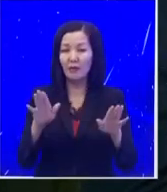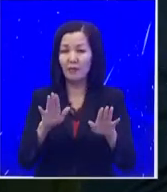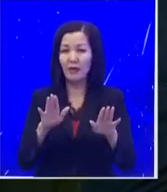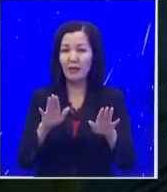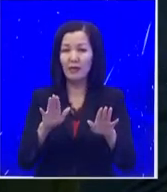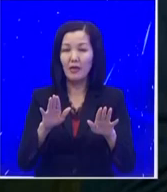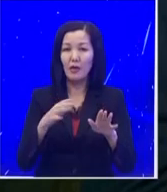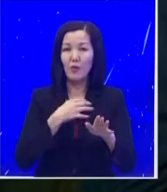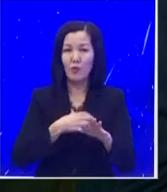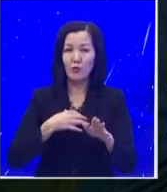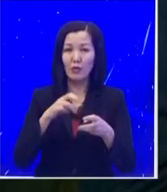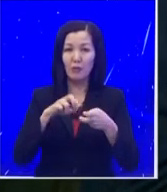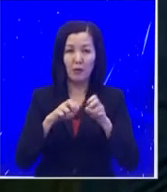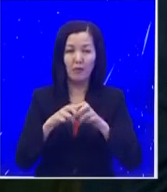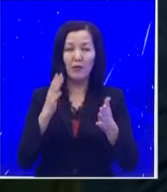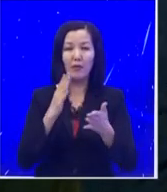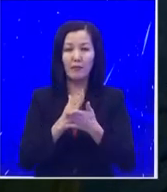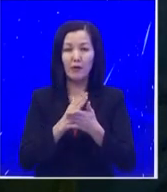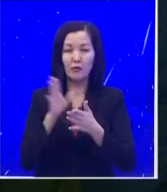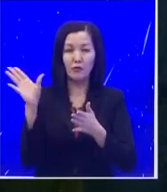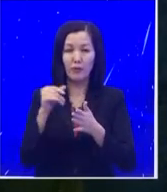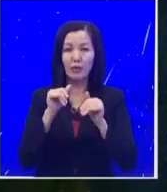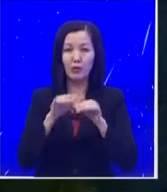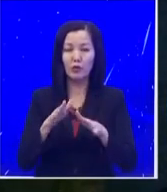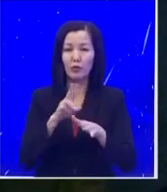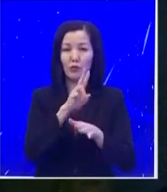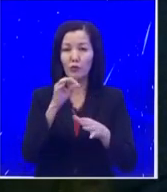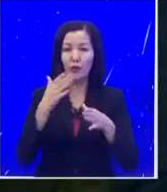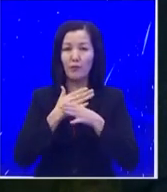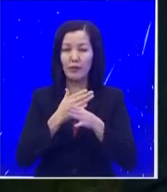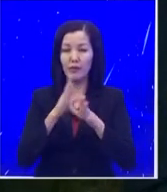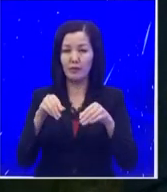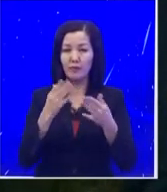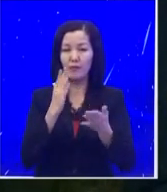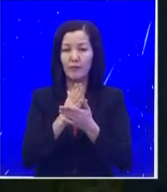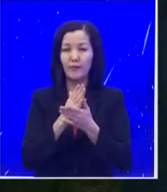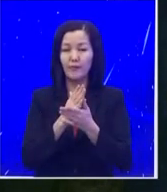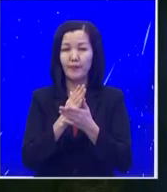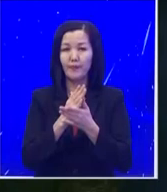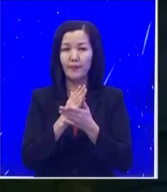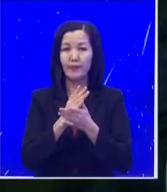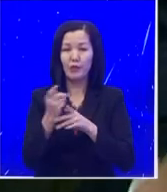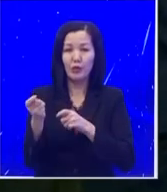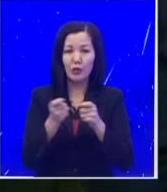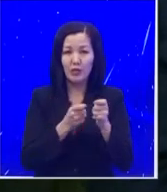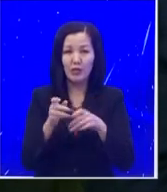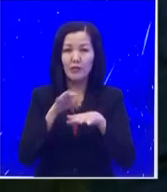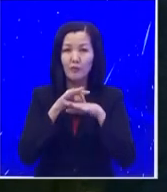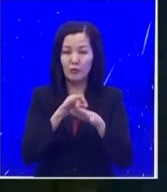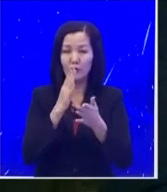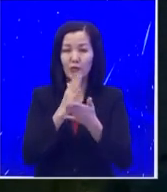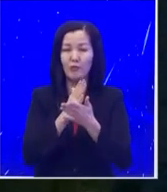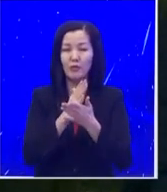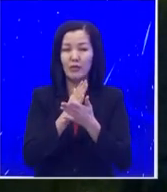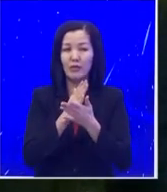отырған өзекті мәселелер бар. Сол мәселелердің бәрін шешуіне осы Нұр Отан партиясы ықпал етіп, соған мұрындық болып алдымыздағы біздің